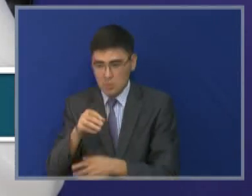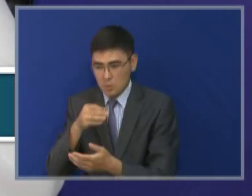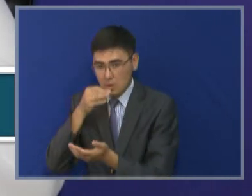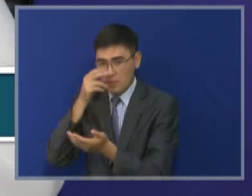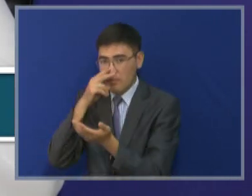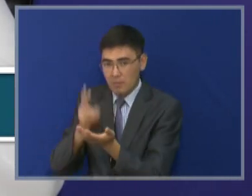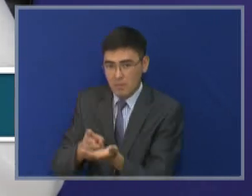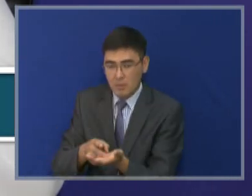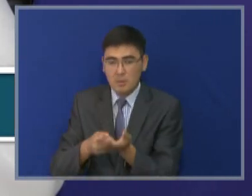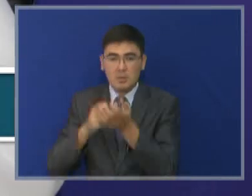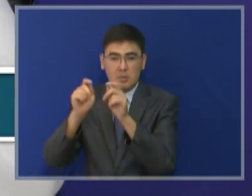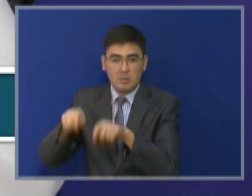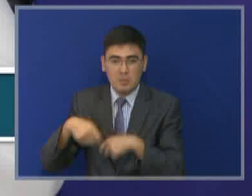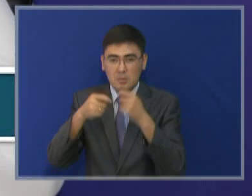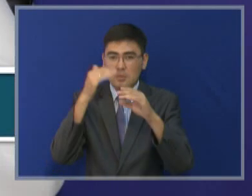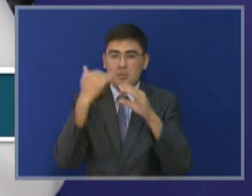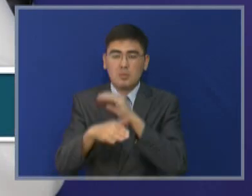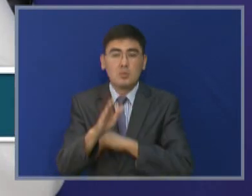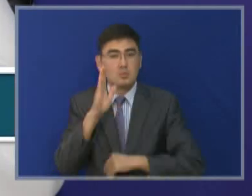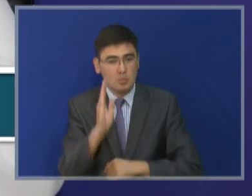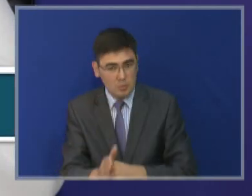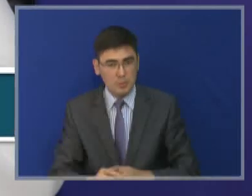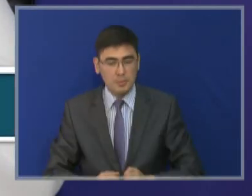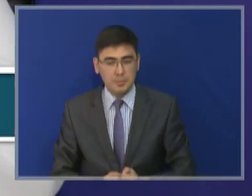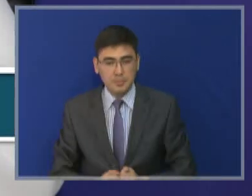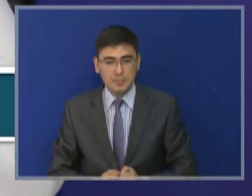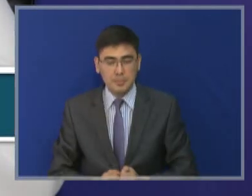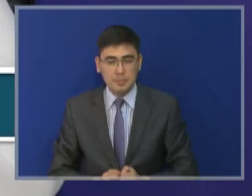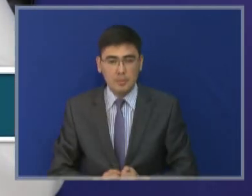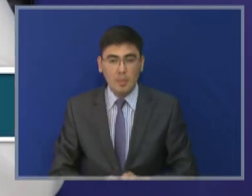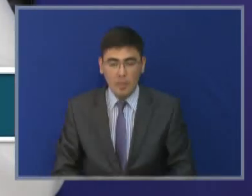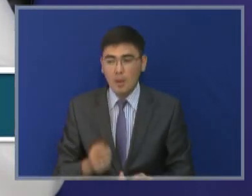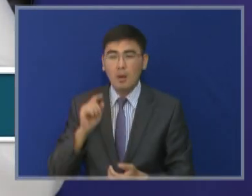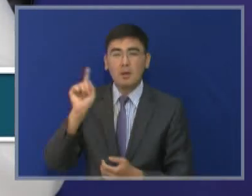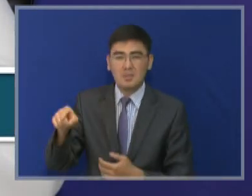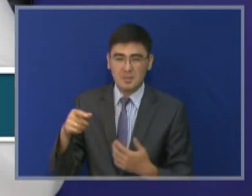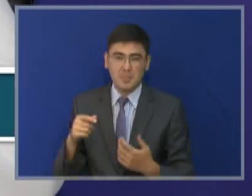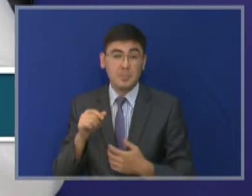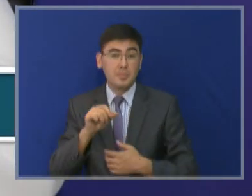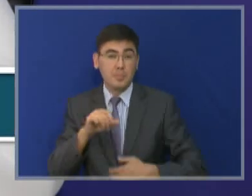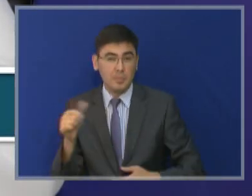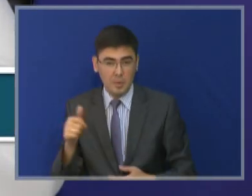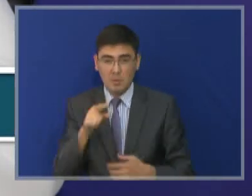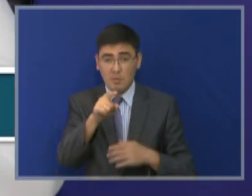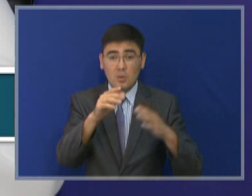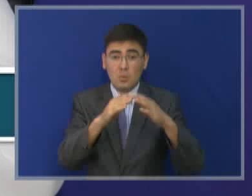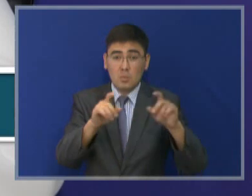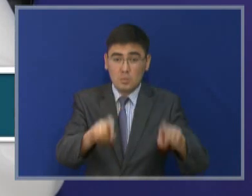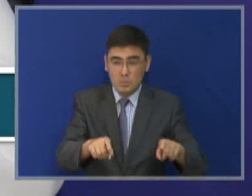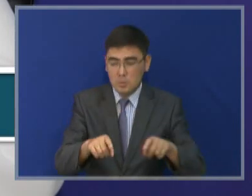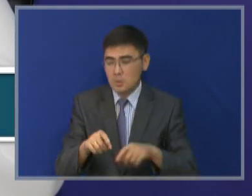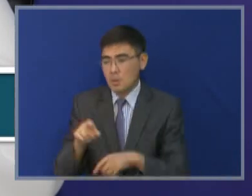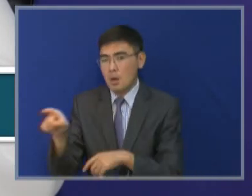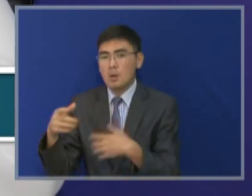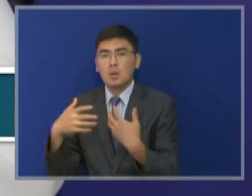шалып, сізге жолдап есебін беретін болады. Ол жерде көрсетілетін қызмет, бірінші, сіз үйде